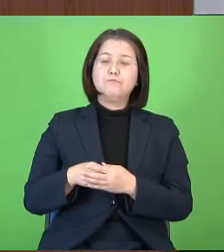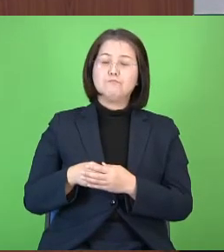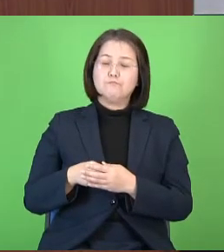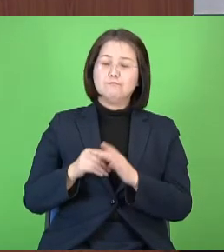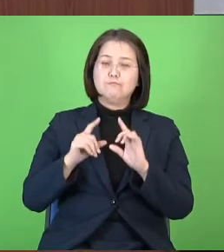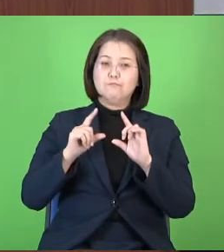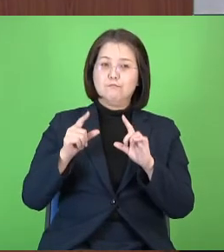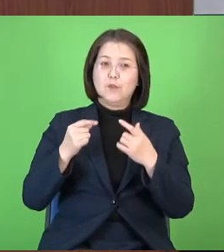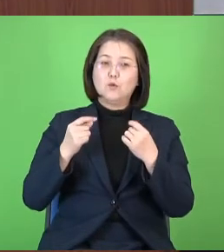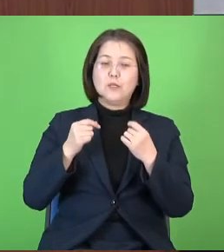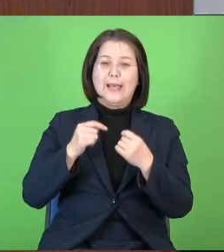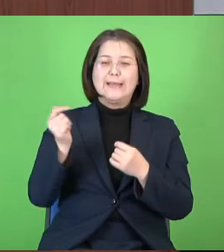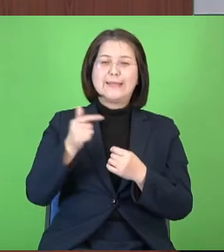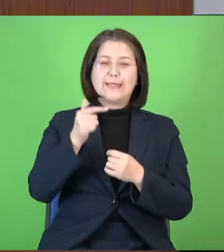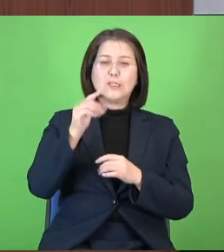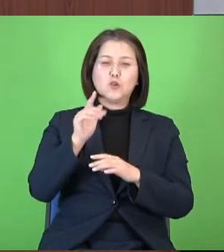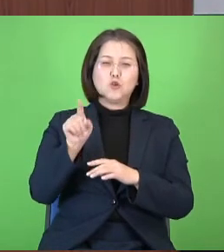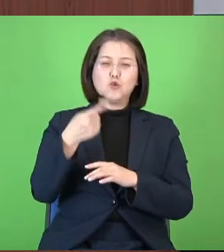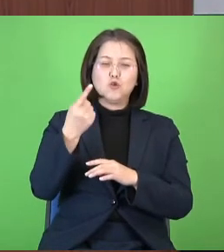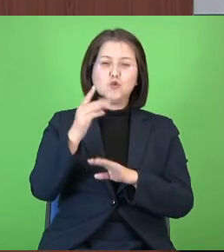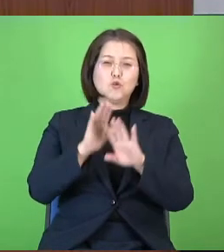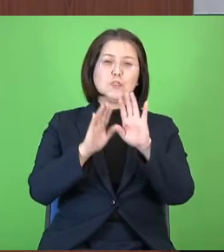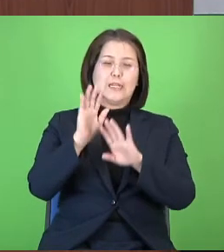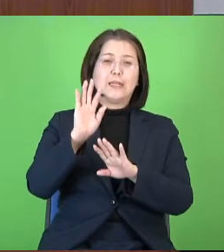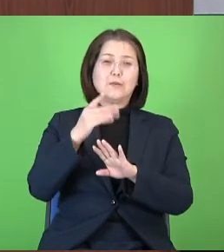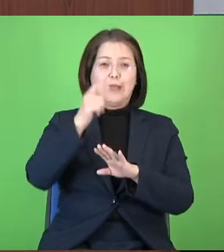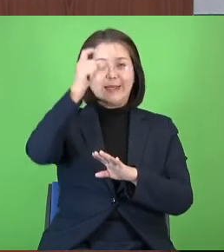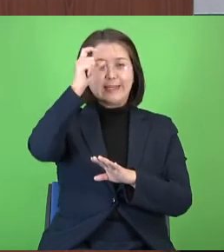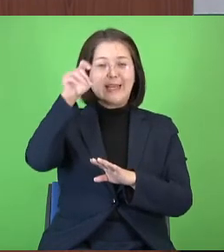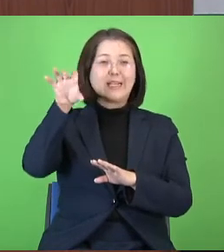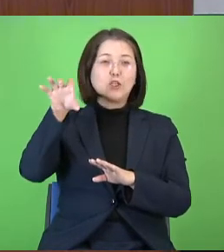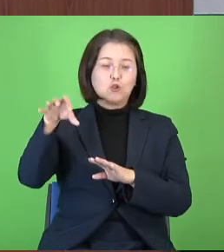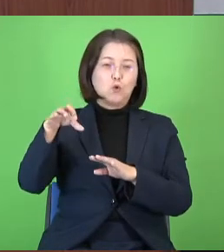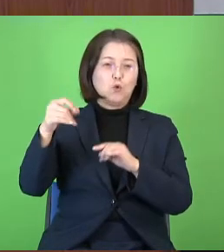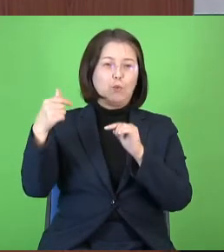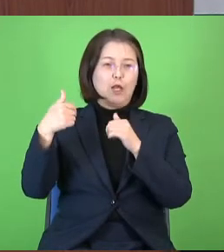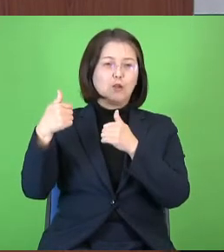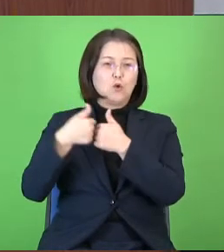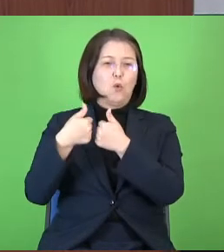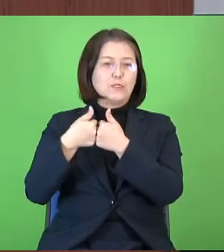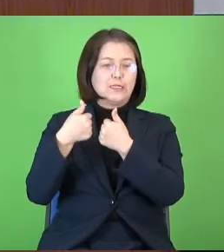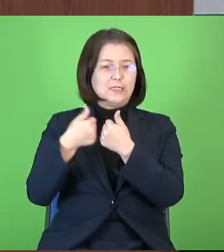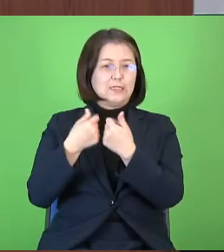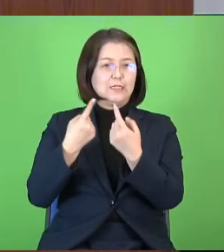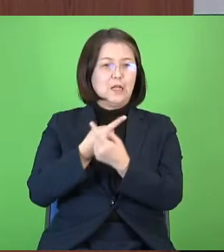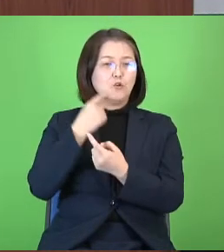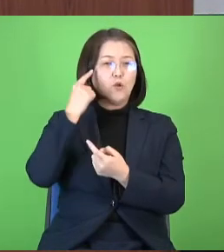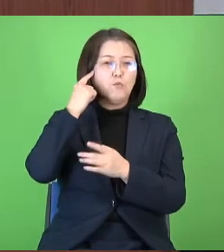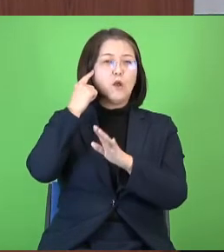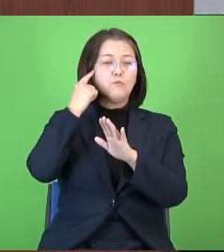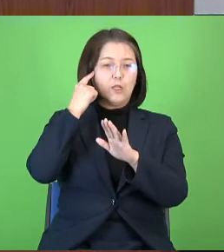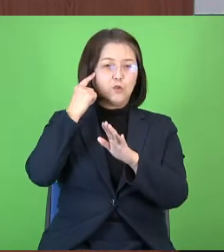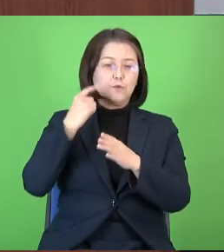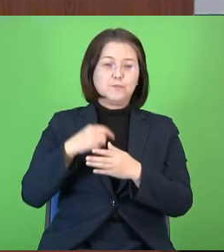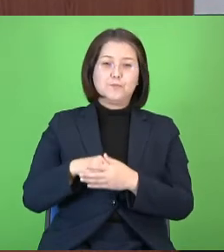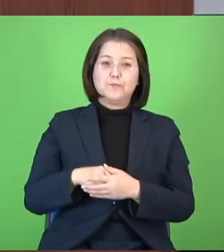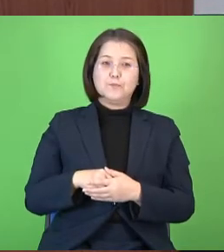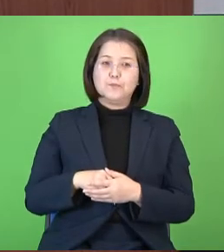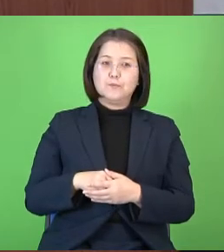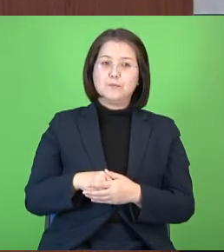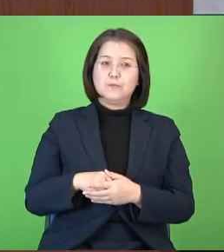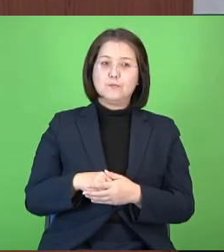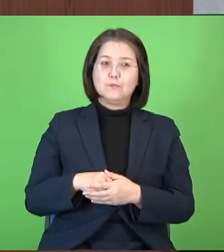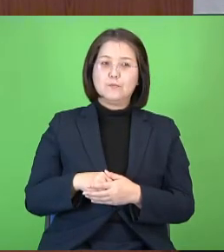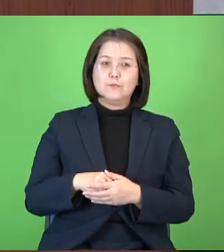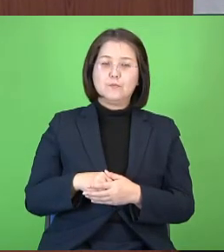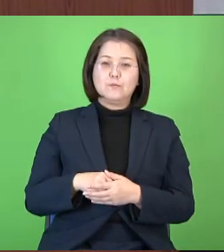ありますそれが痛いそのものを見てないと分からないんですがそのあたりの扱いも変わってくるってことなんでしょうかねそれはまあまあその時緊急時は